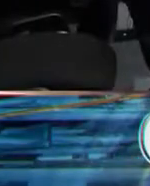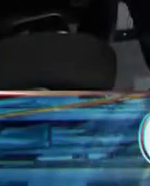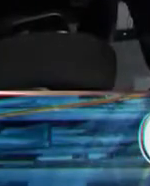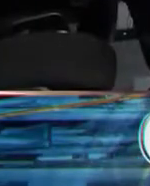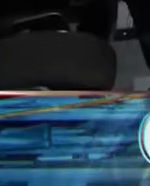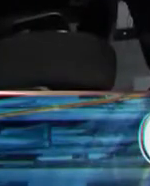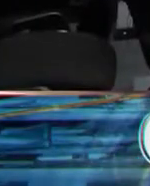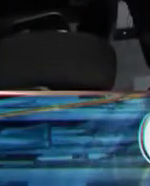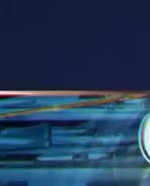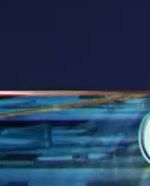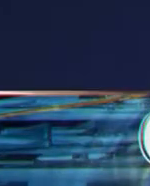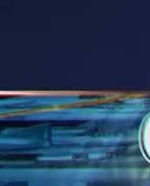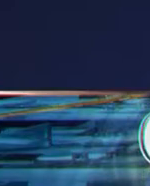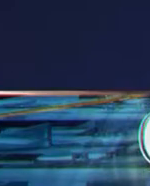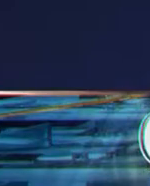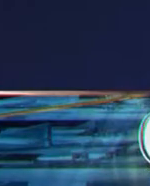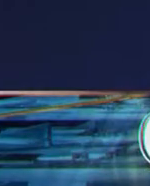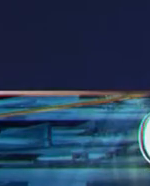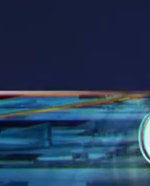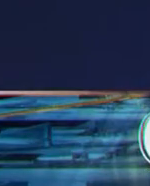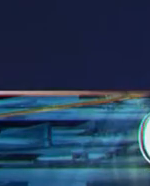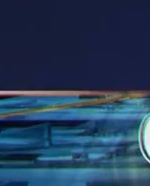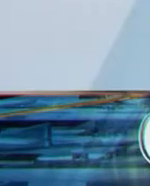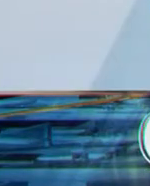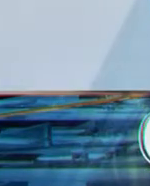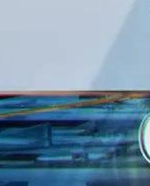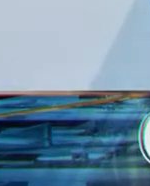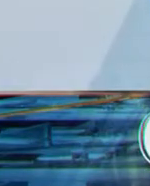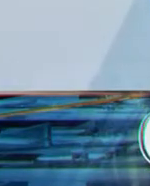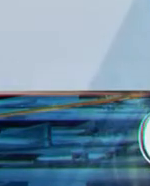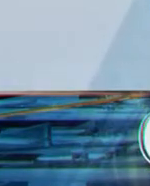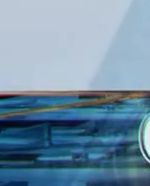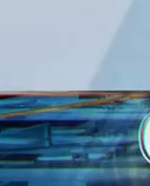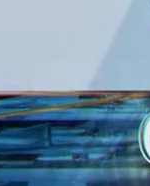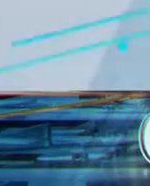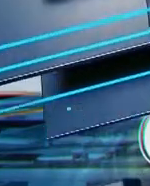Золото в копилку. Большие достижения ЖТСУского края в тяжелой атлетике.